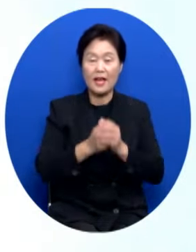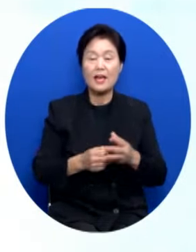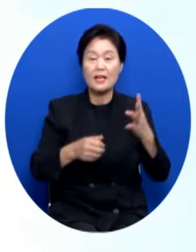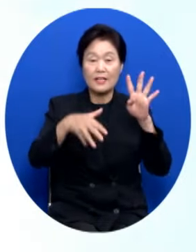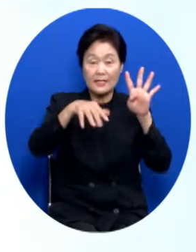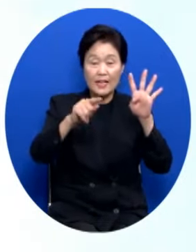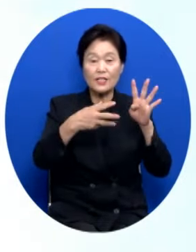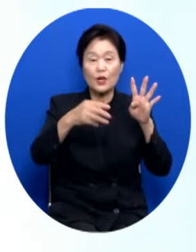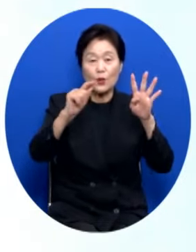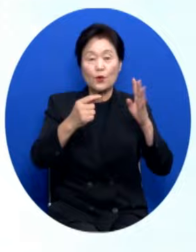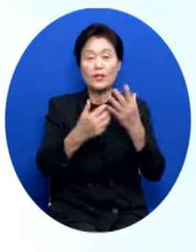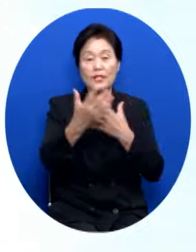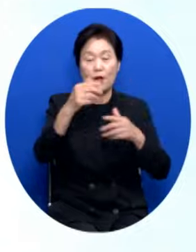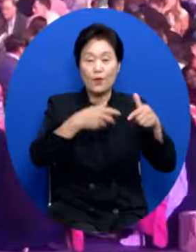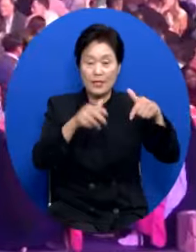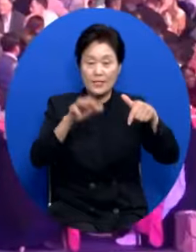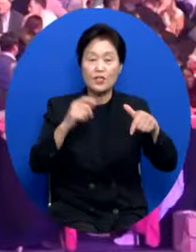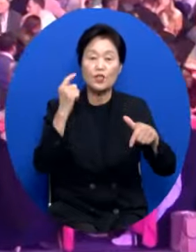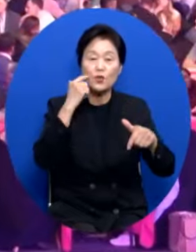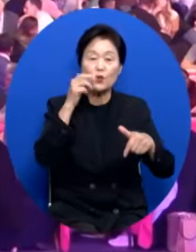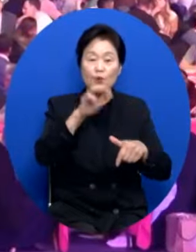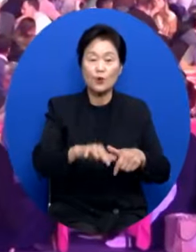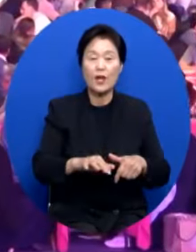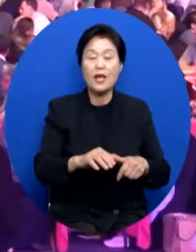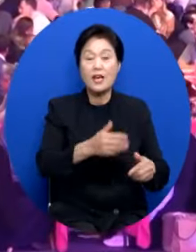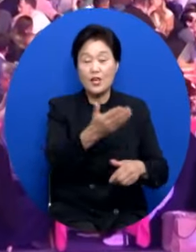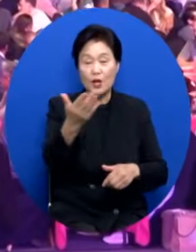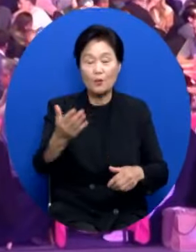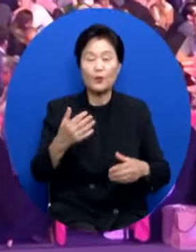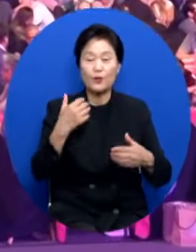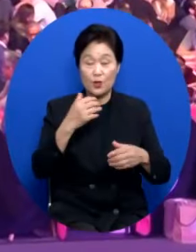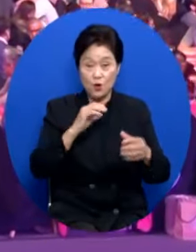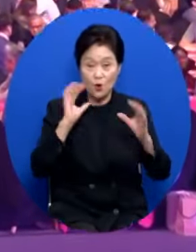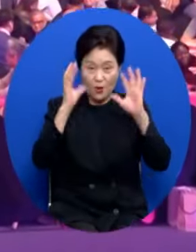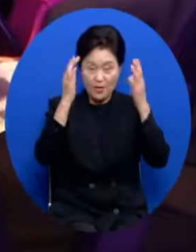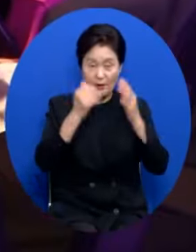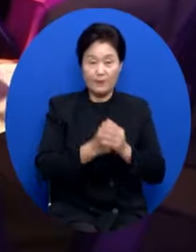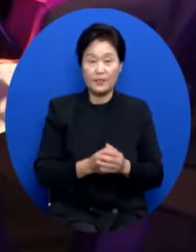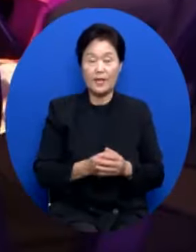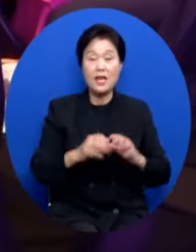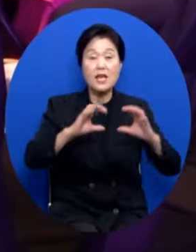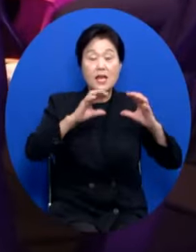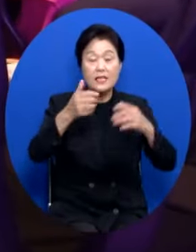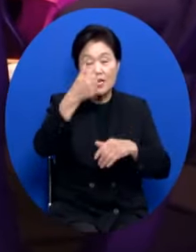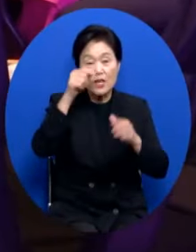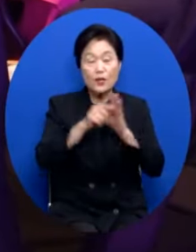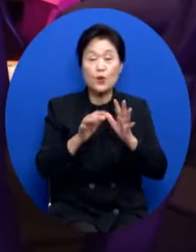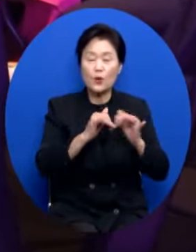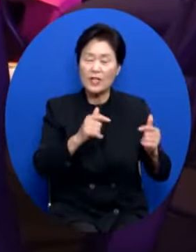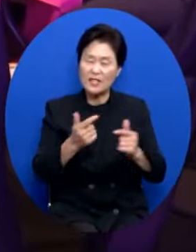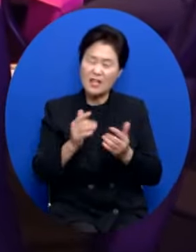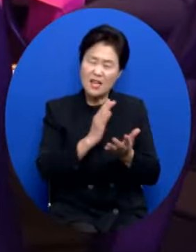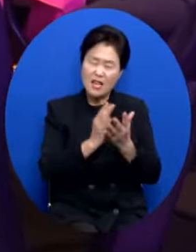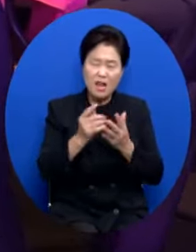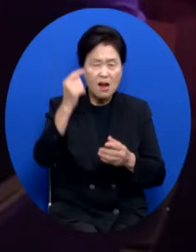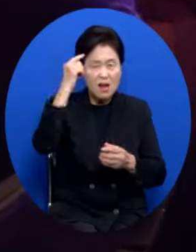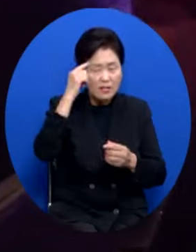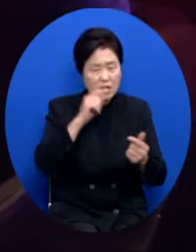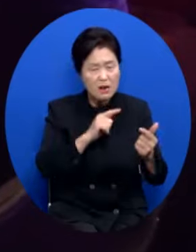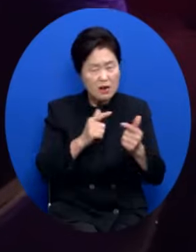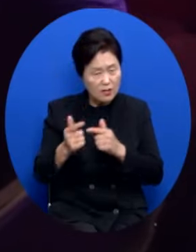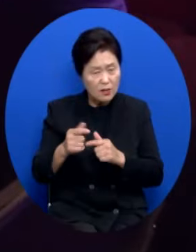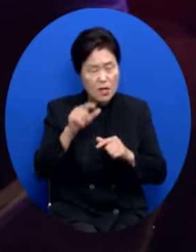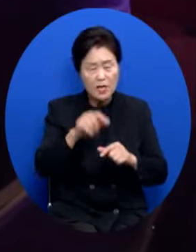Songdo, Incheon City. 또 하나의 중요한 과제는 전 세계 기독교인의 다양한 목소리를